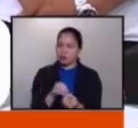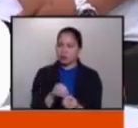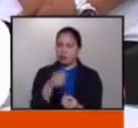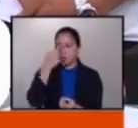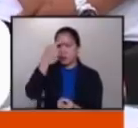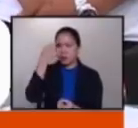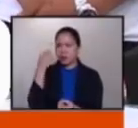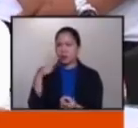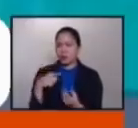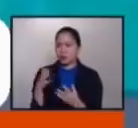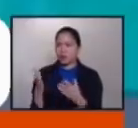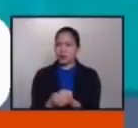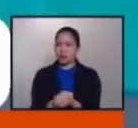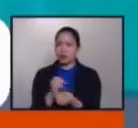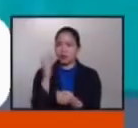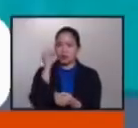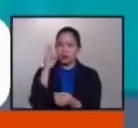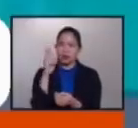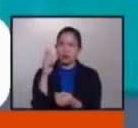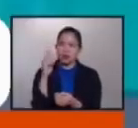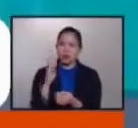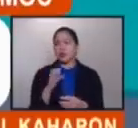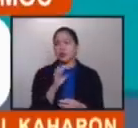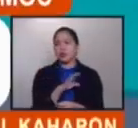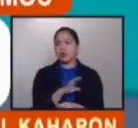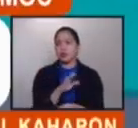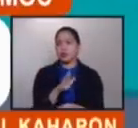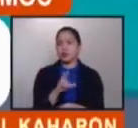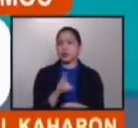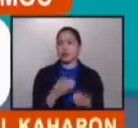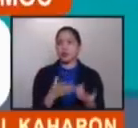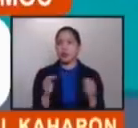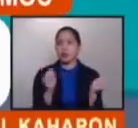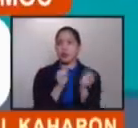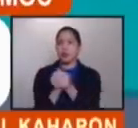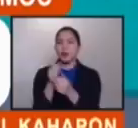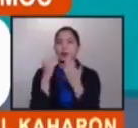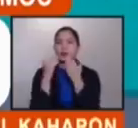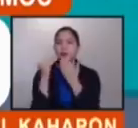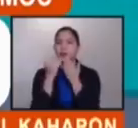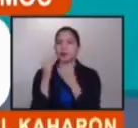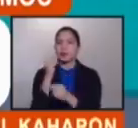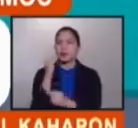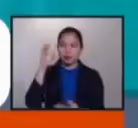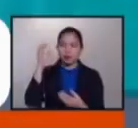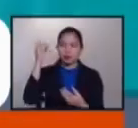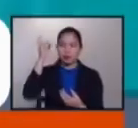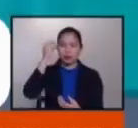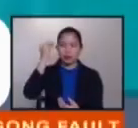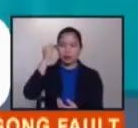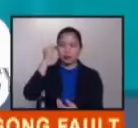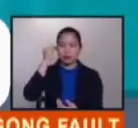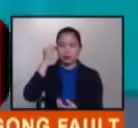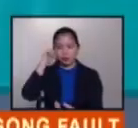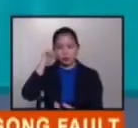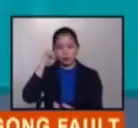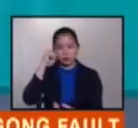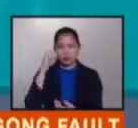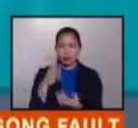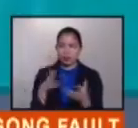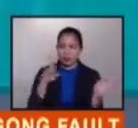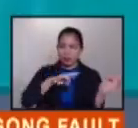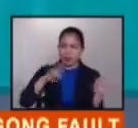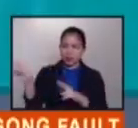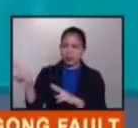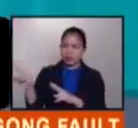kasi papuntahin mo dito para makunan ko ng affidavit. Sasamahan po namin dyan sir. Salamat sir. Sige, no problem. Sir Dennis. So, sir, yes, sir. I-ready